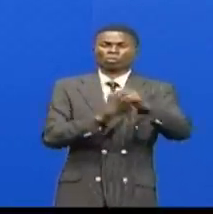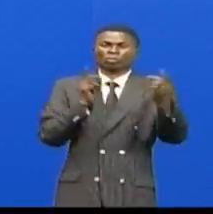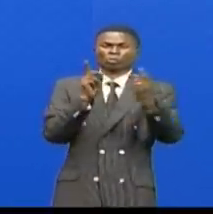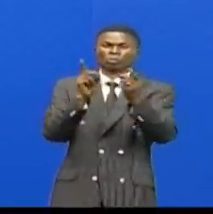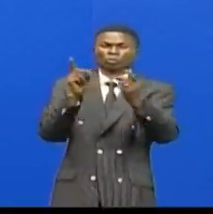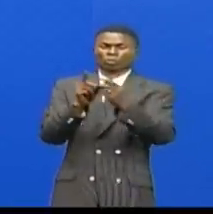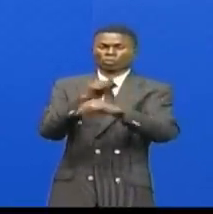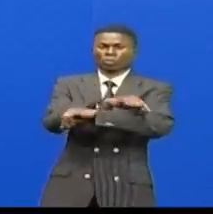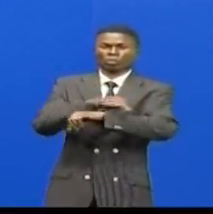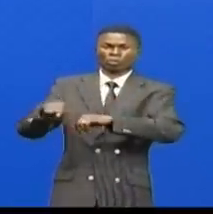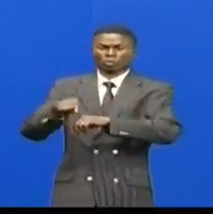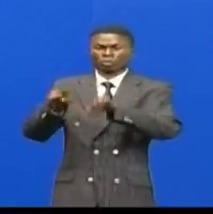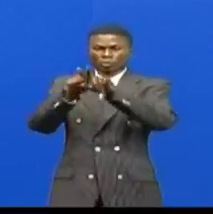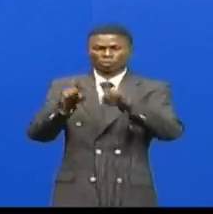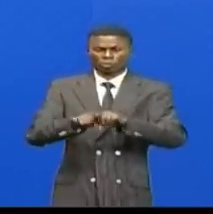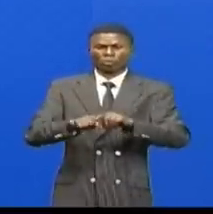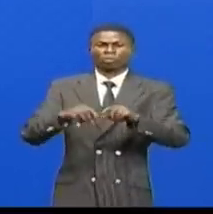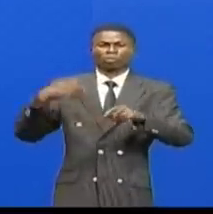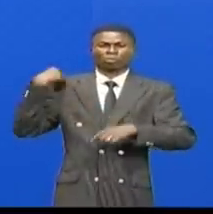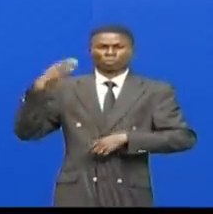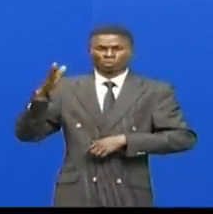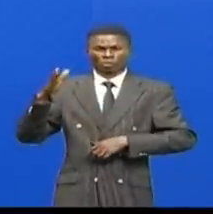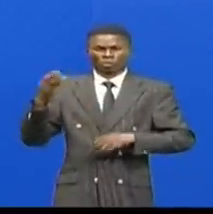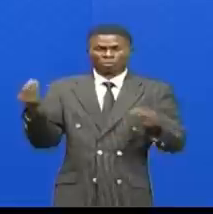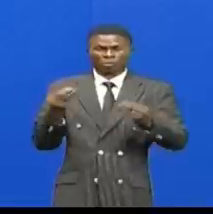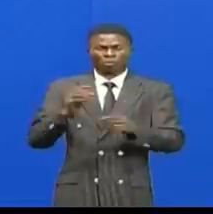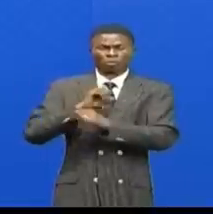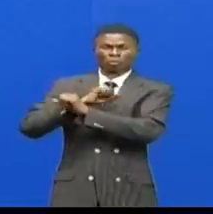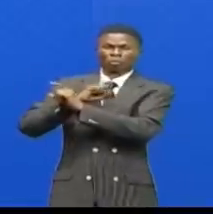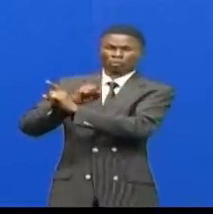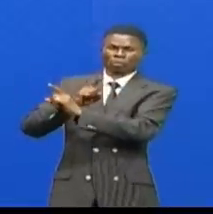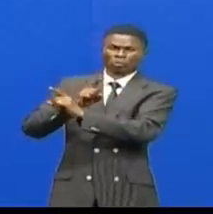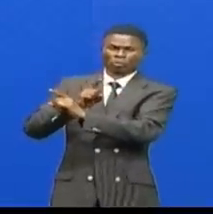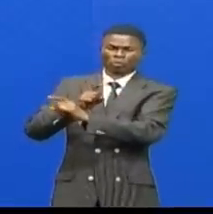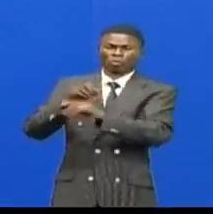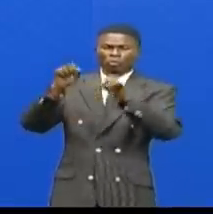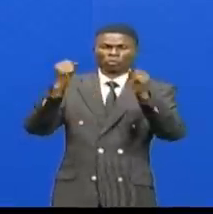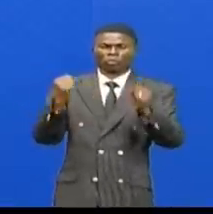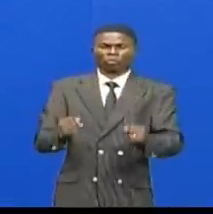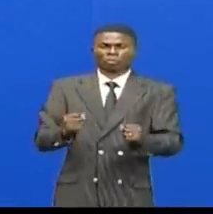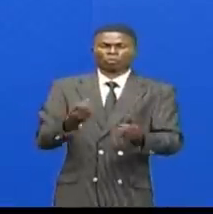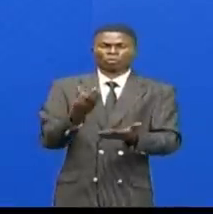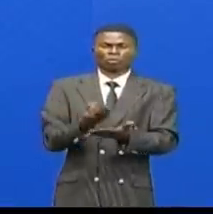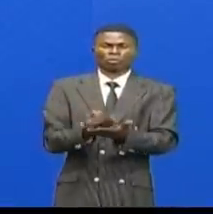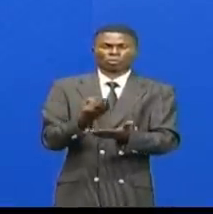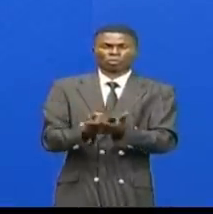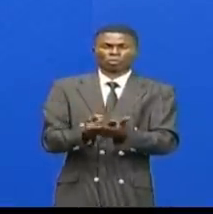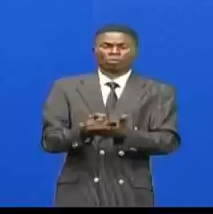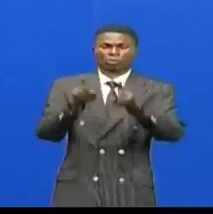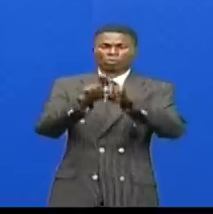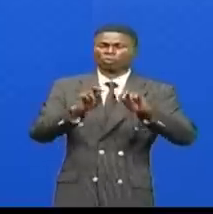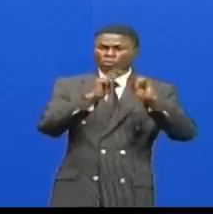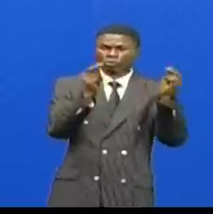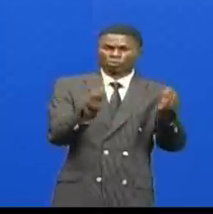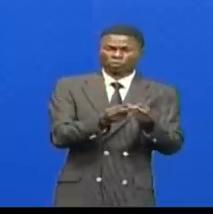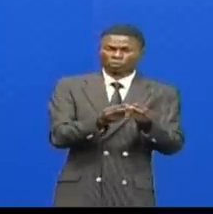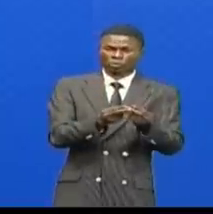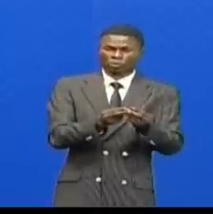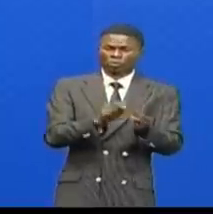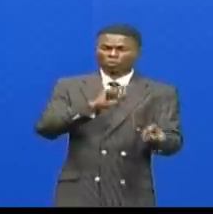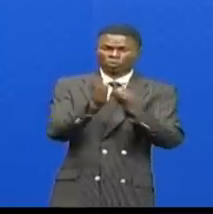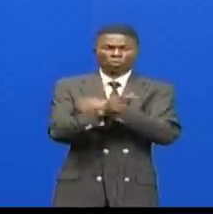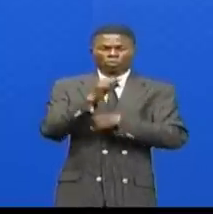les institutions et organes de l'État en vue de préserver la stabilité financière et ce, sans